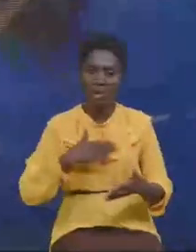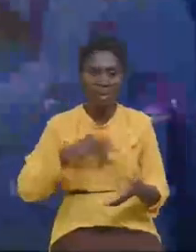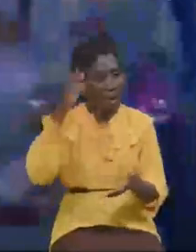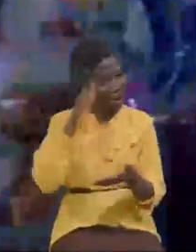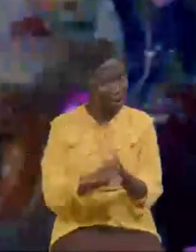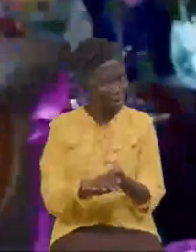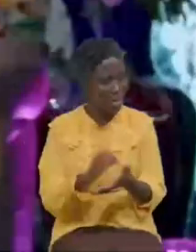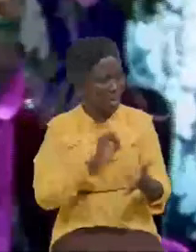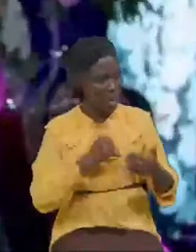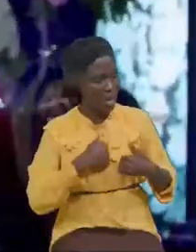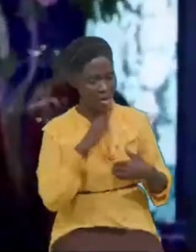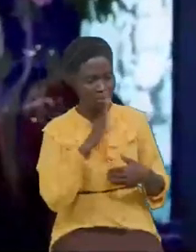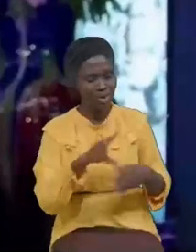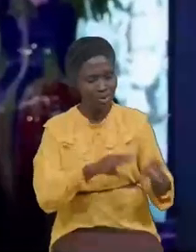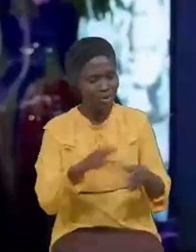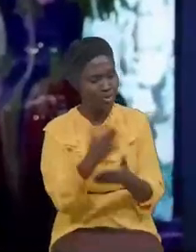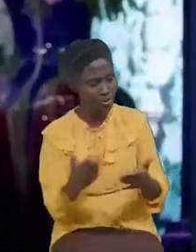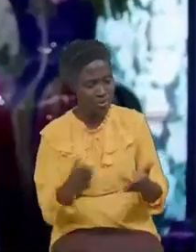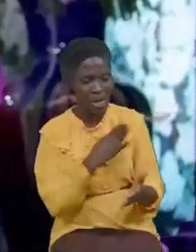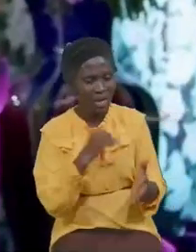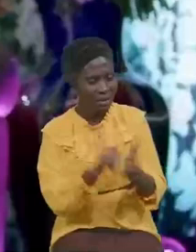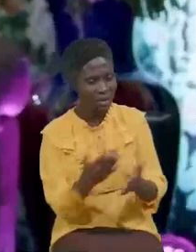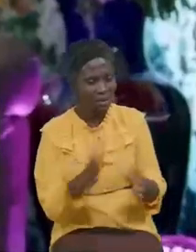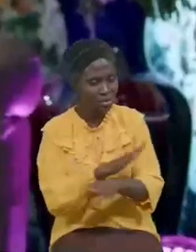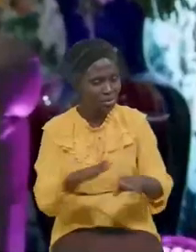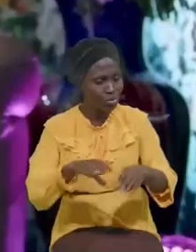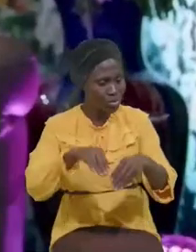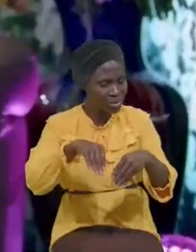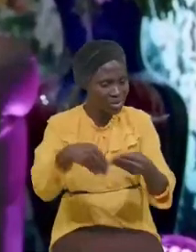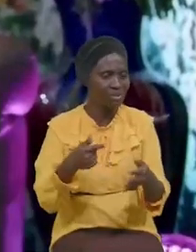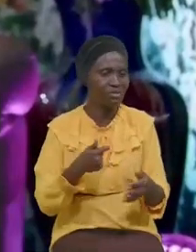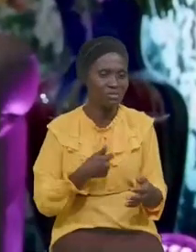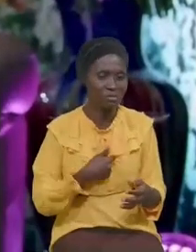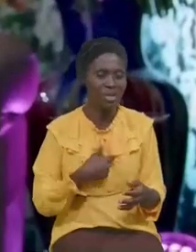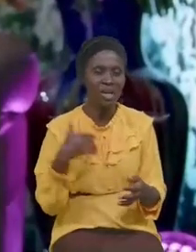la chose ne me donne pas